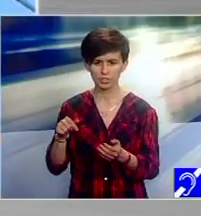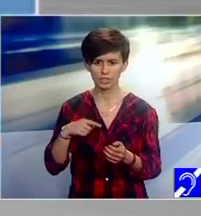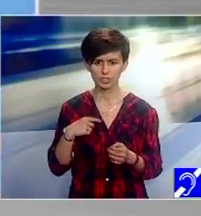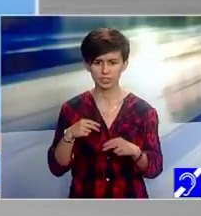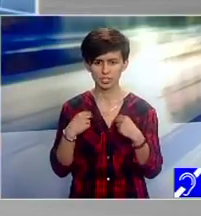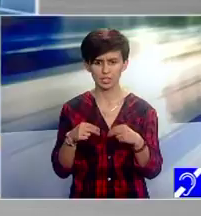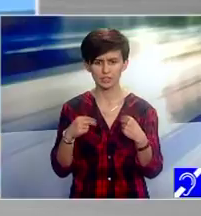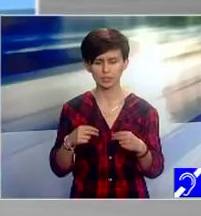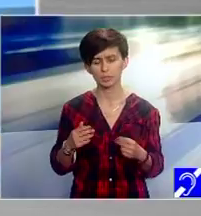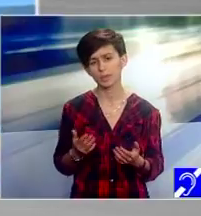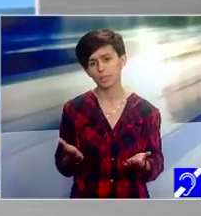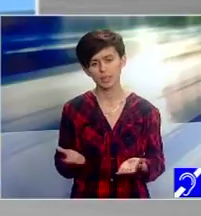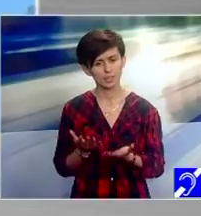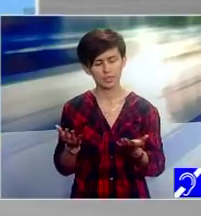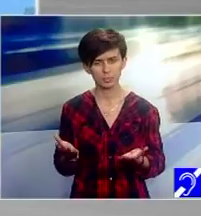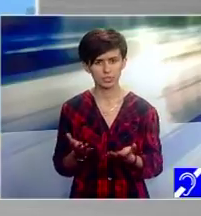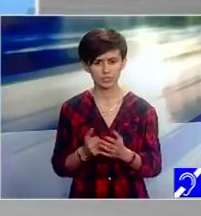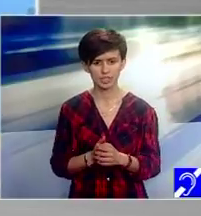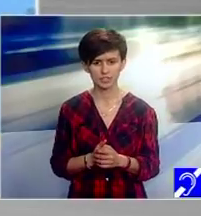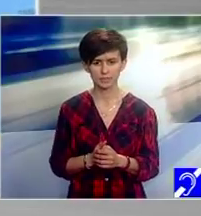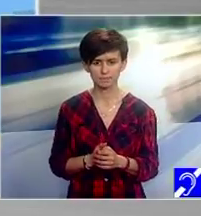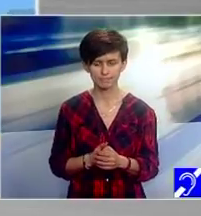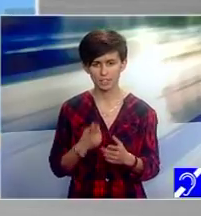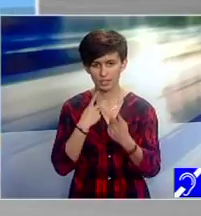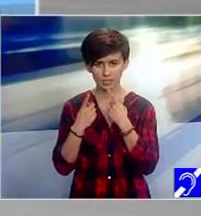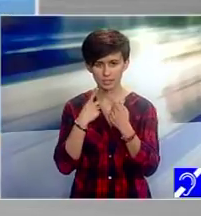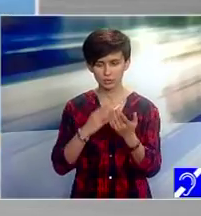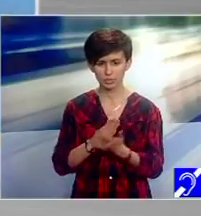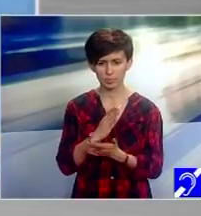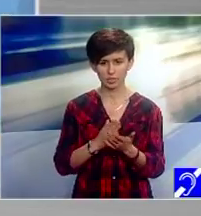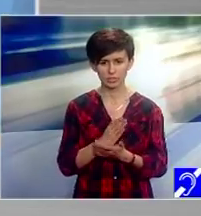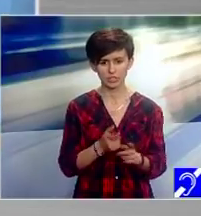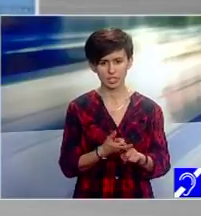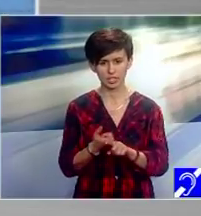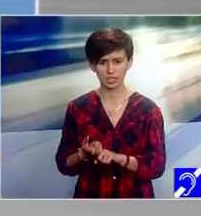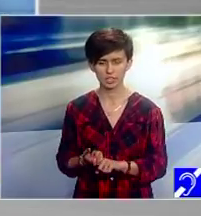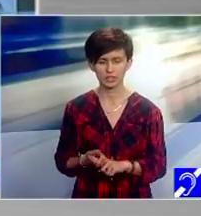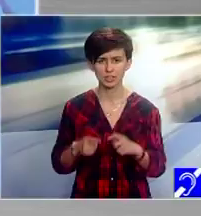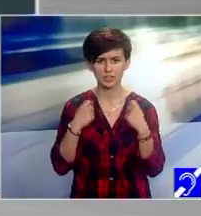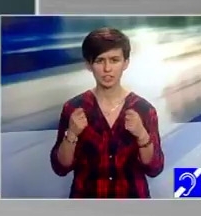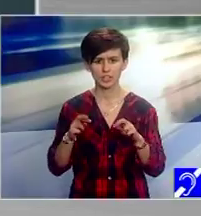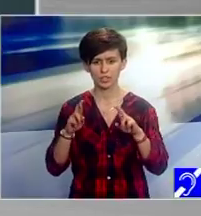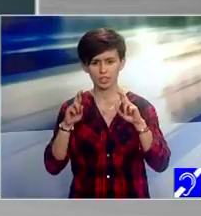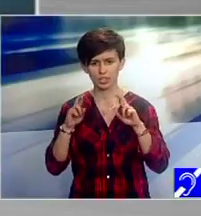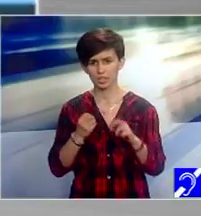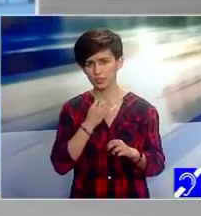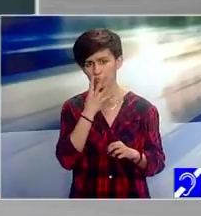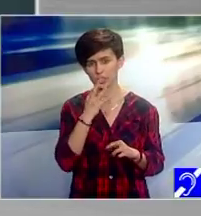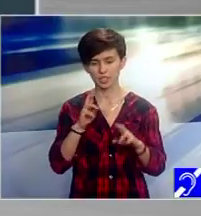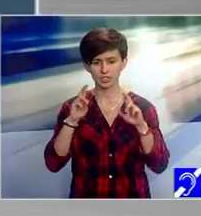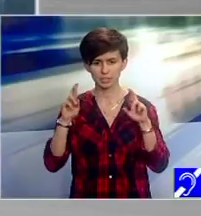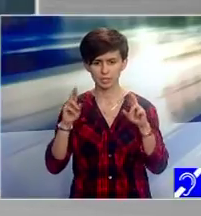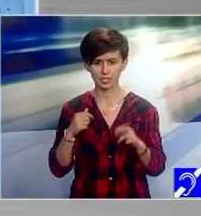care motivează, doamnelor, domnilor. Ne întoarcem imediat la discuția despre Festivalul Flori de Speranță. Vreau să vă spun că în această vară avea loc